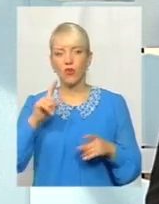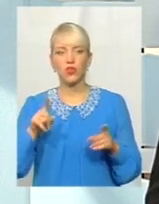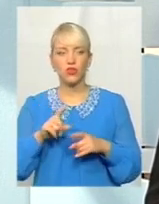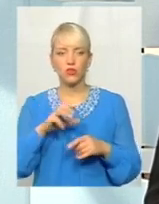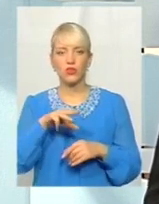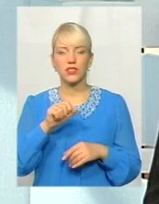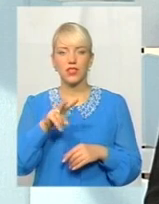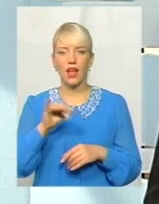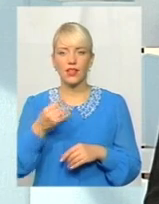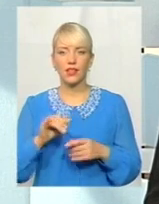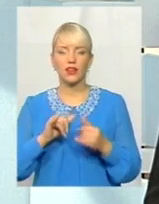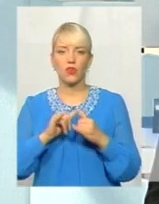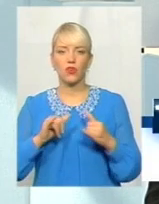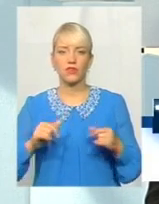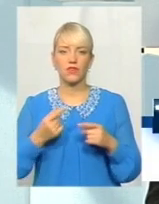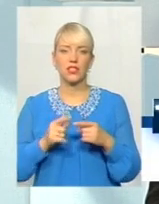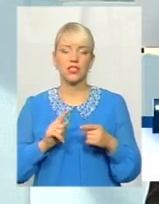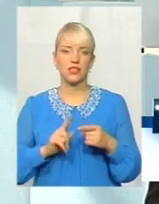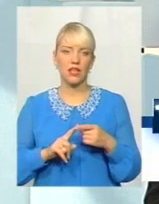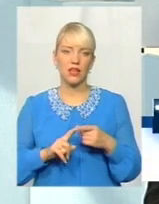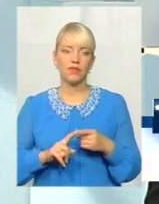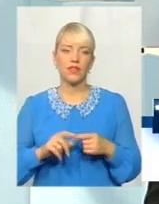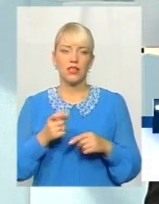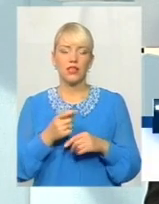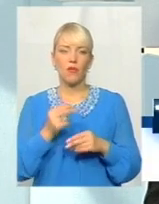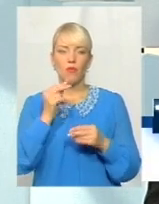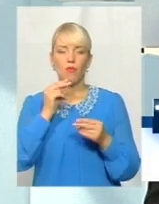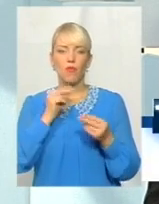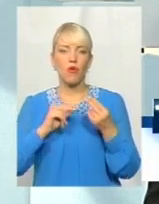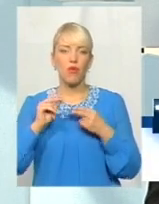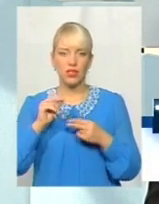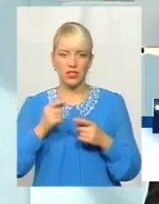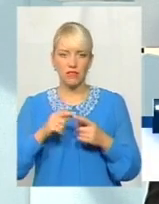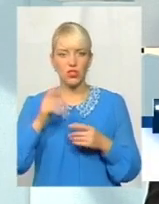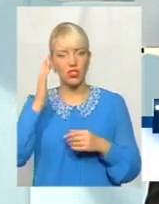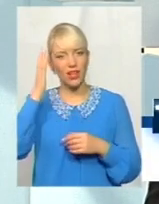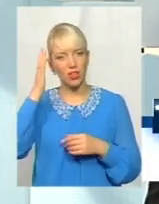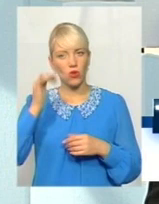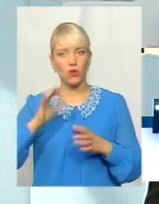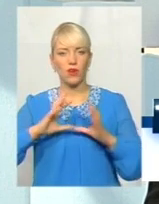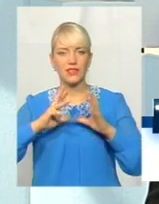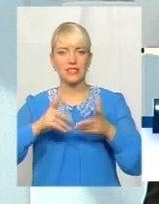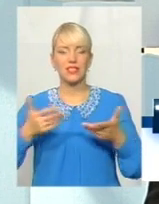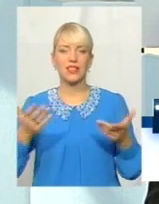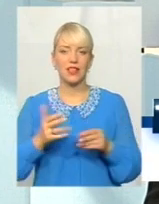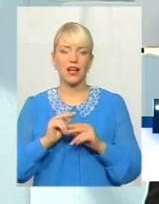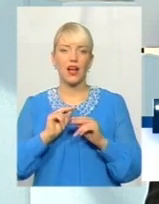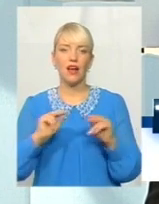зараз найпрогресивніша ідеологія в світі, ось, власне, яка нас вчить